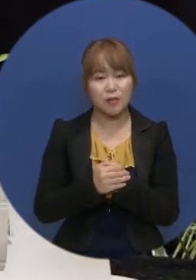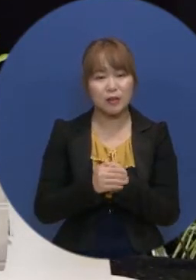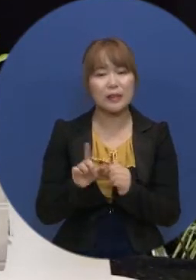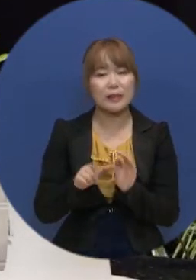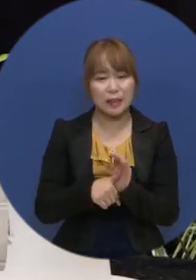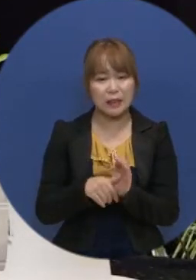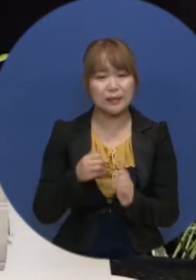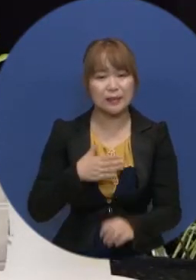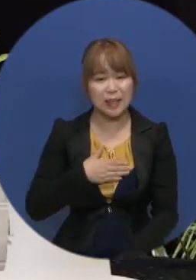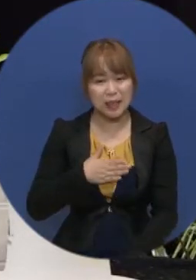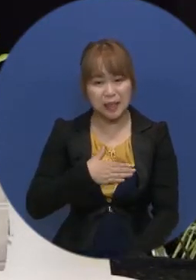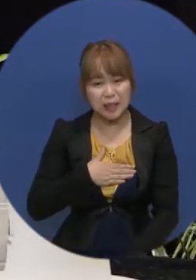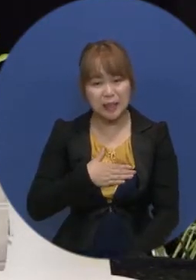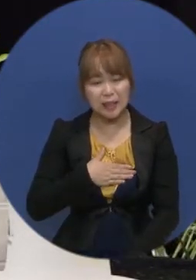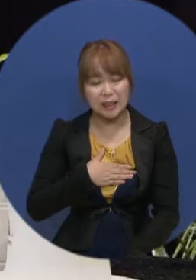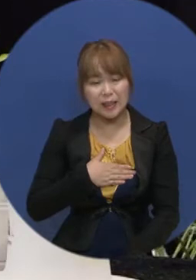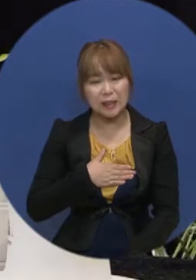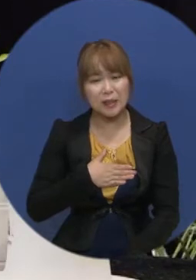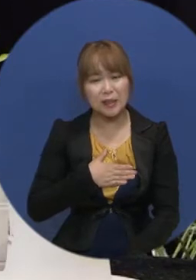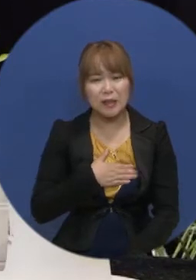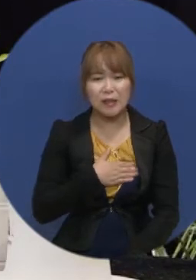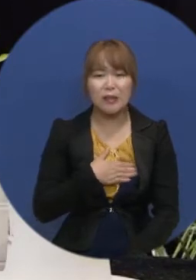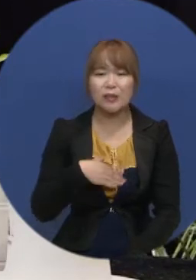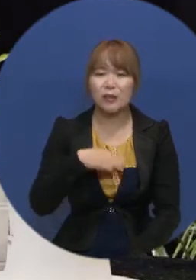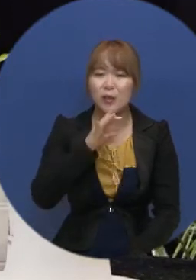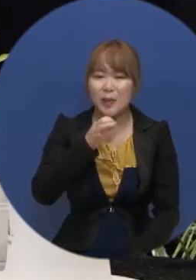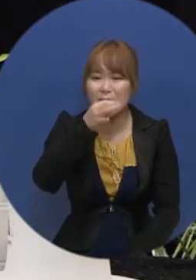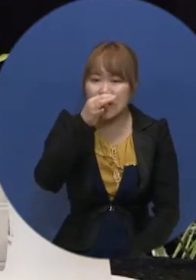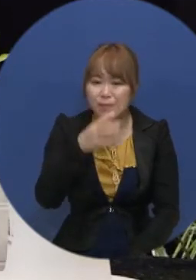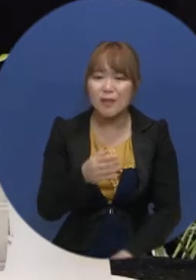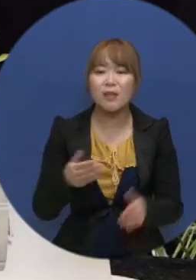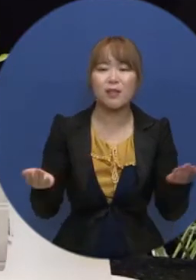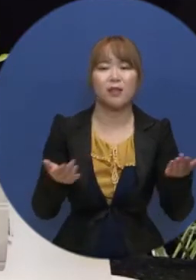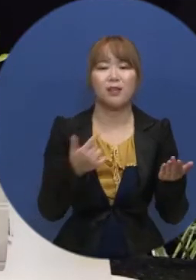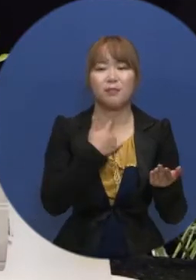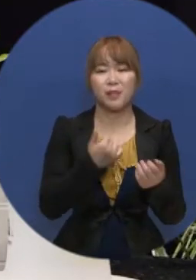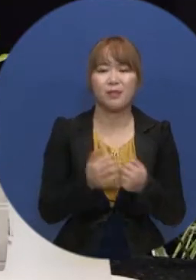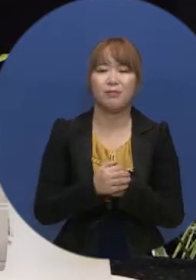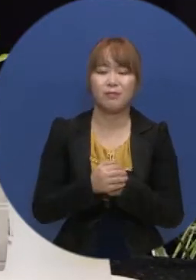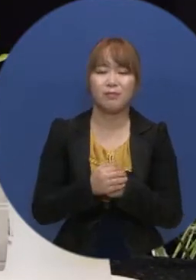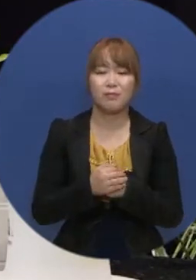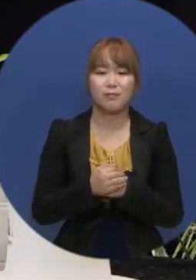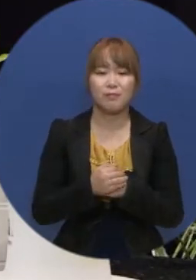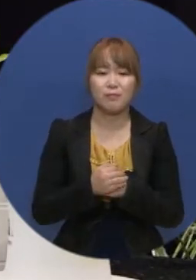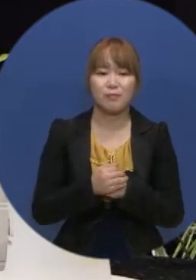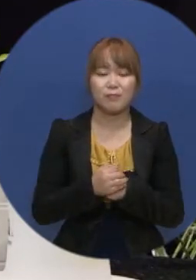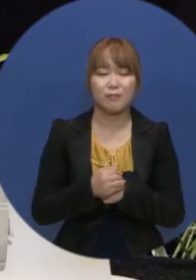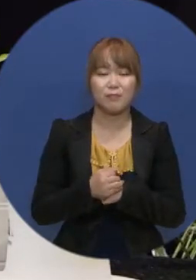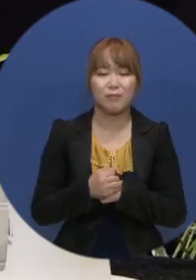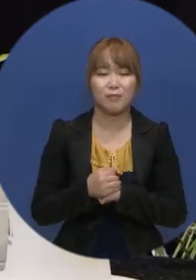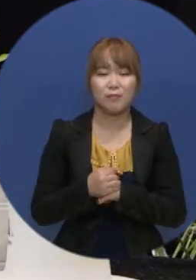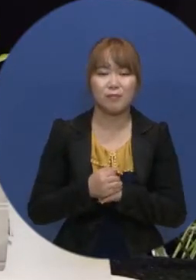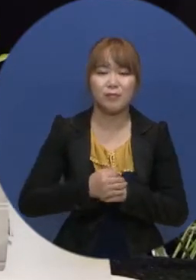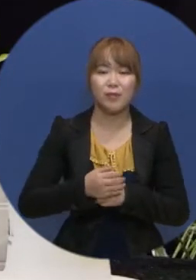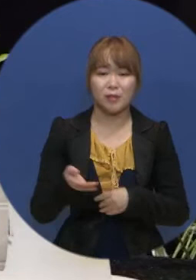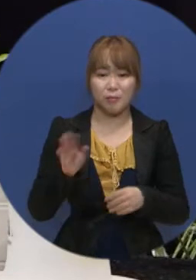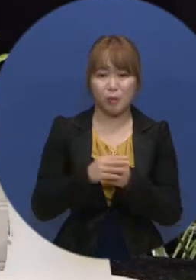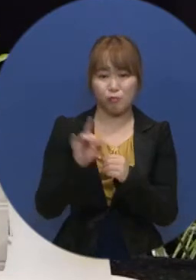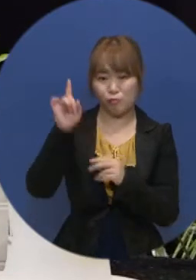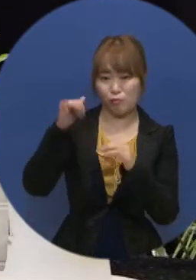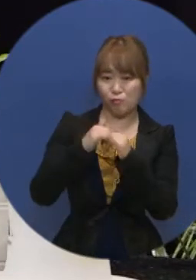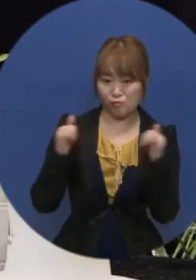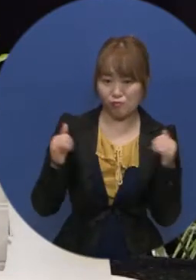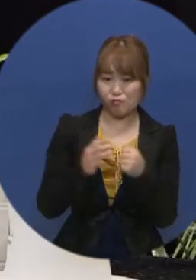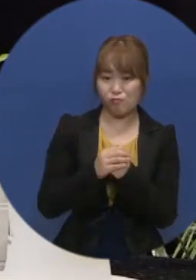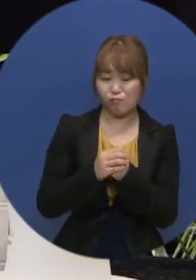그때 제가 참 힘든 작업을 했습니다. 네네. 힘든 작업을 했는데 그래도 윗사람이